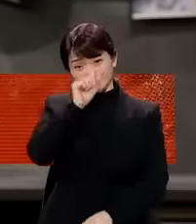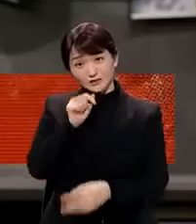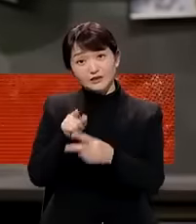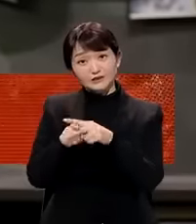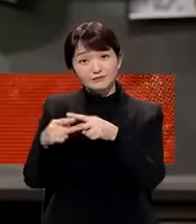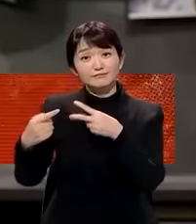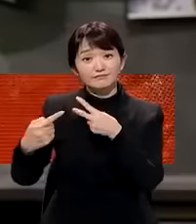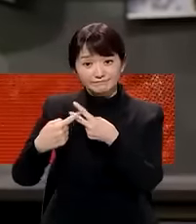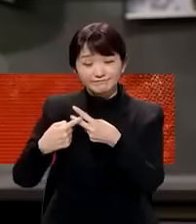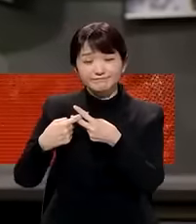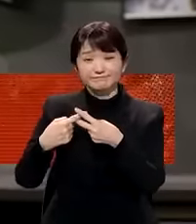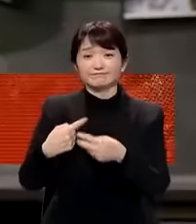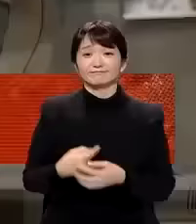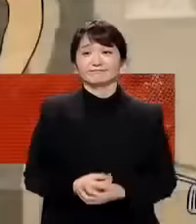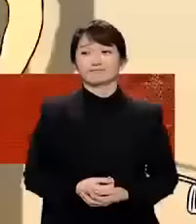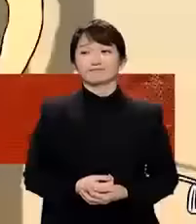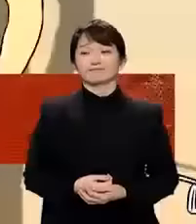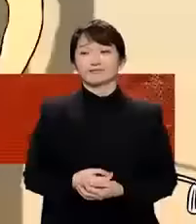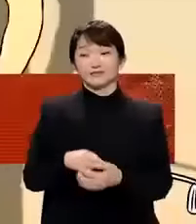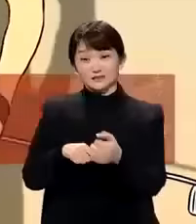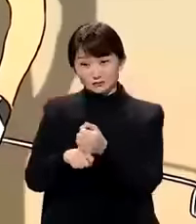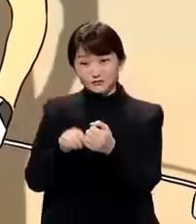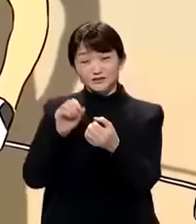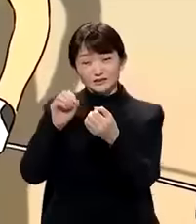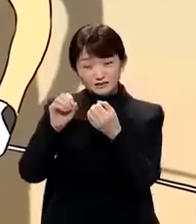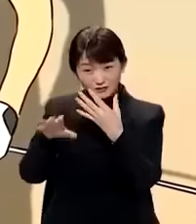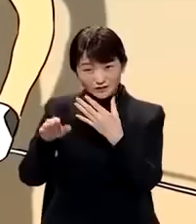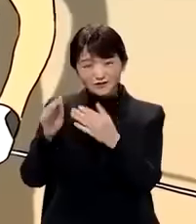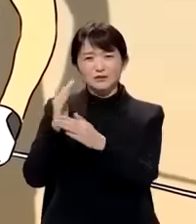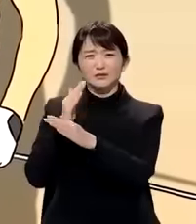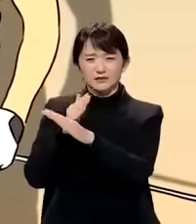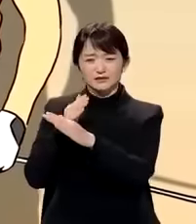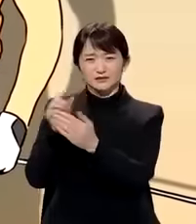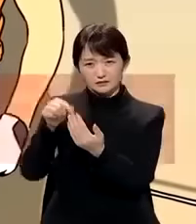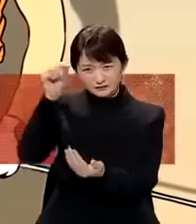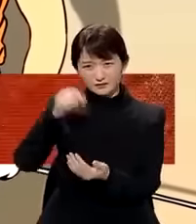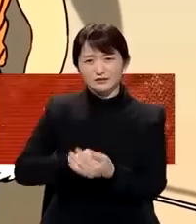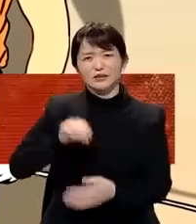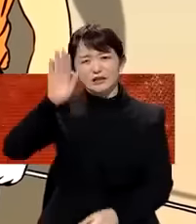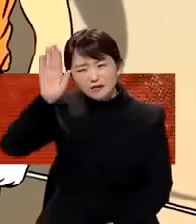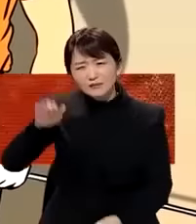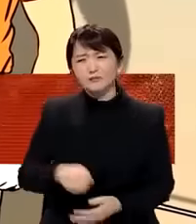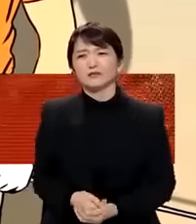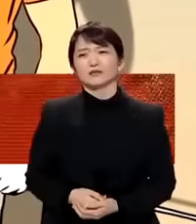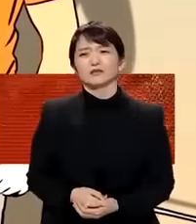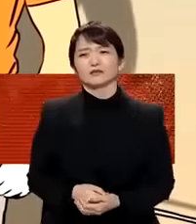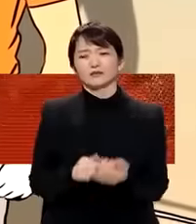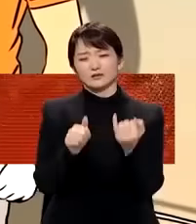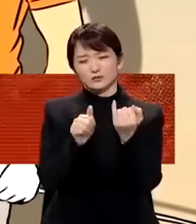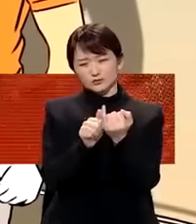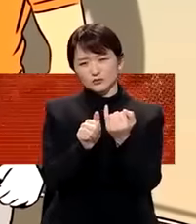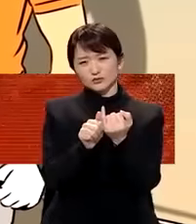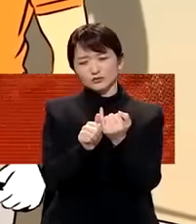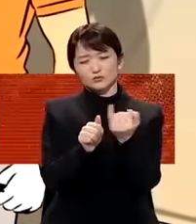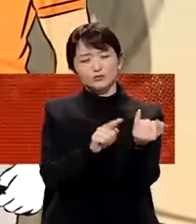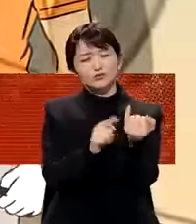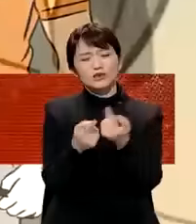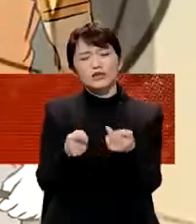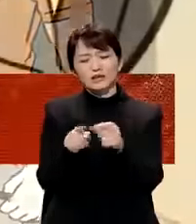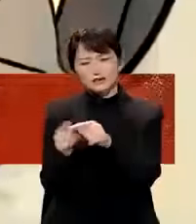되지만 그래서 이제 제가 엑스를 들어줬지만 앞으로는 골프 같이 치고요 골프 칠 때